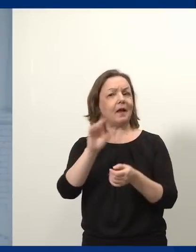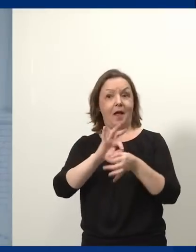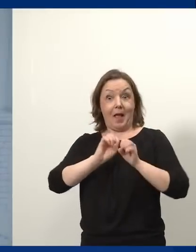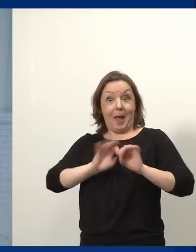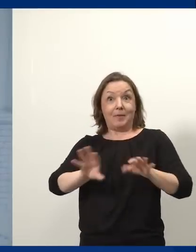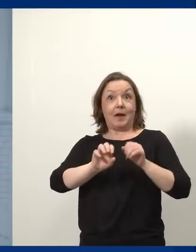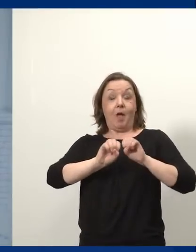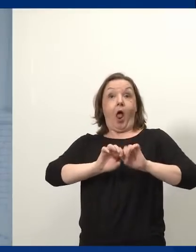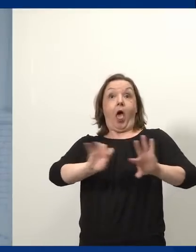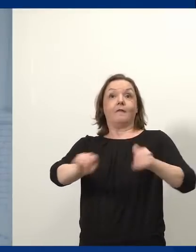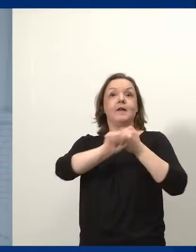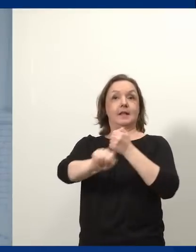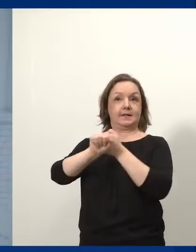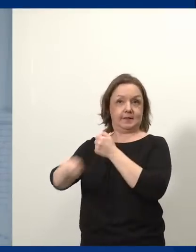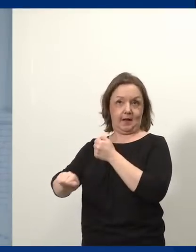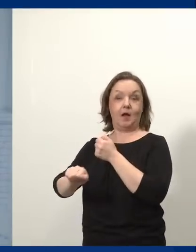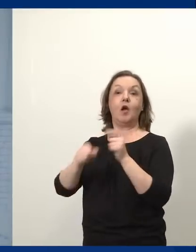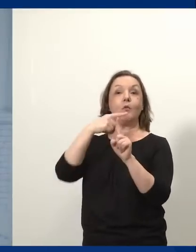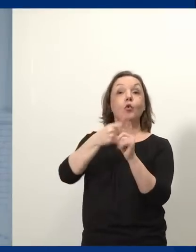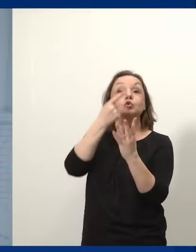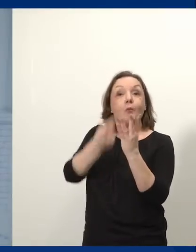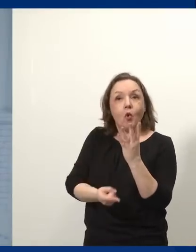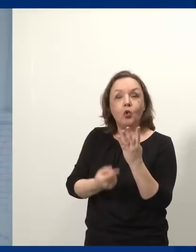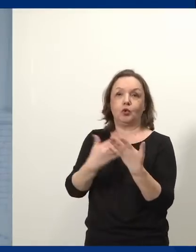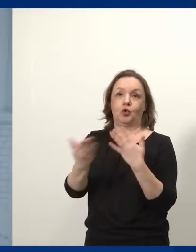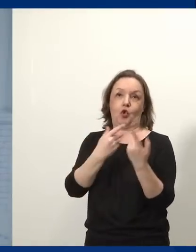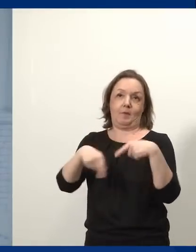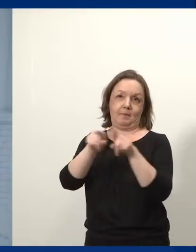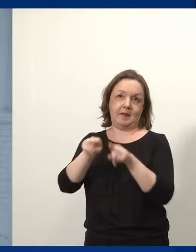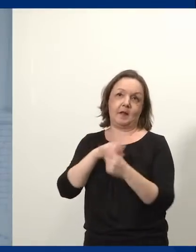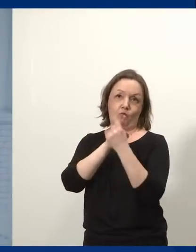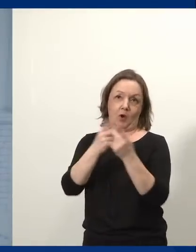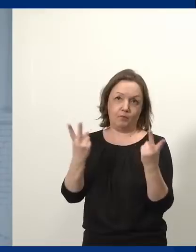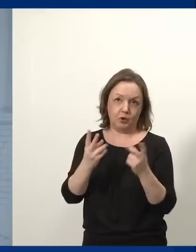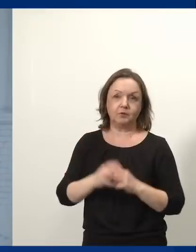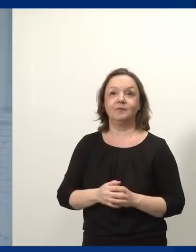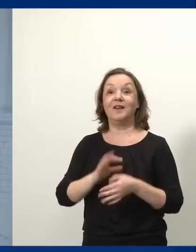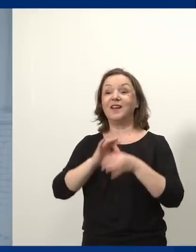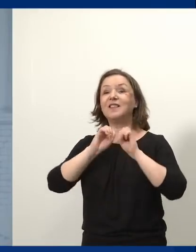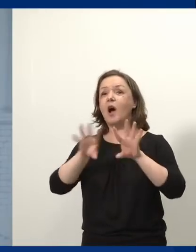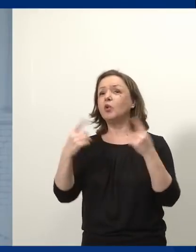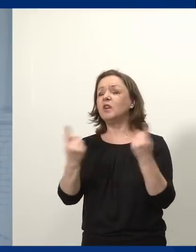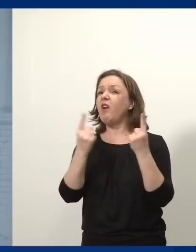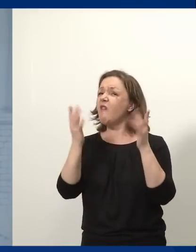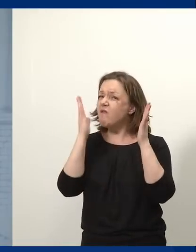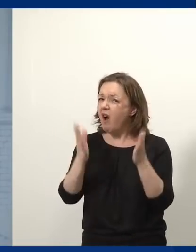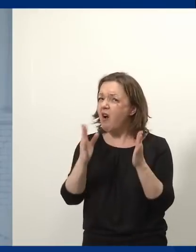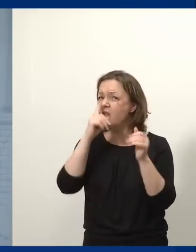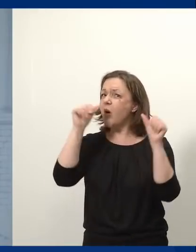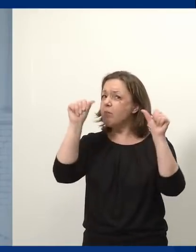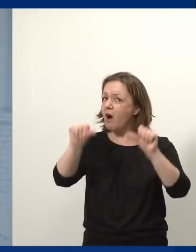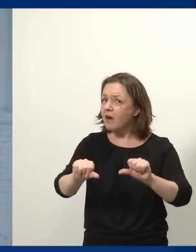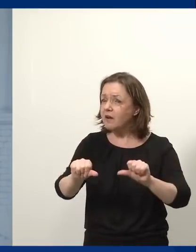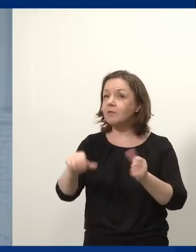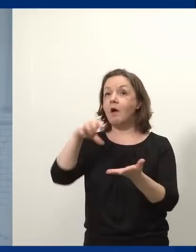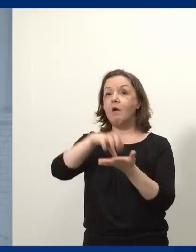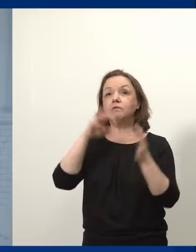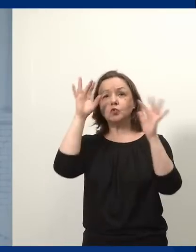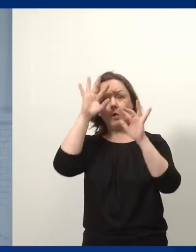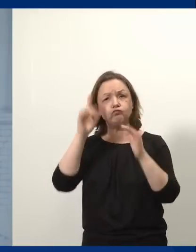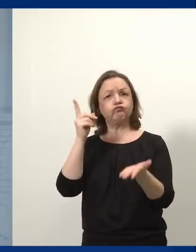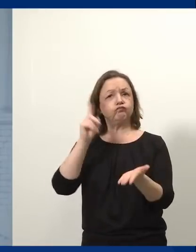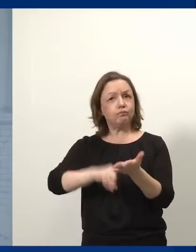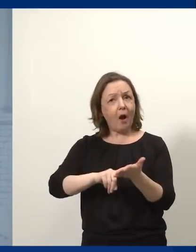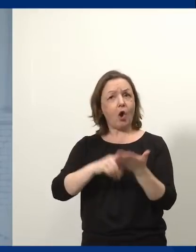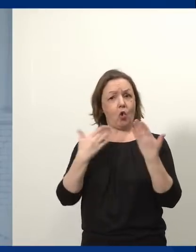muita päätettyjä toimenpiteitä. Tautitilanne on vakava ja paheneva. Siksi hallitus katsoo välttämättömäksi,